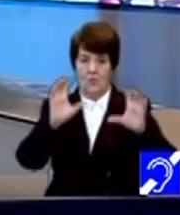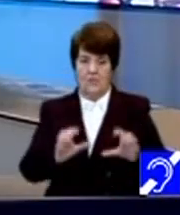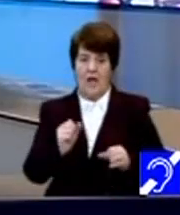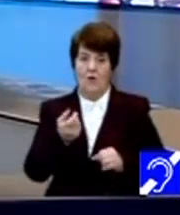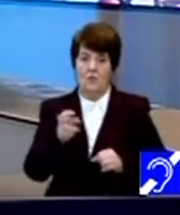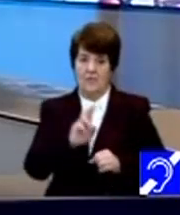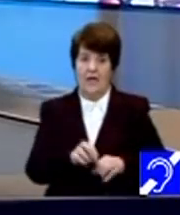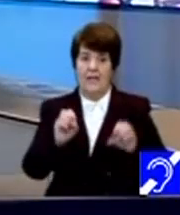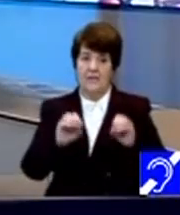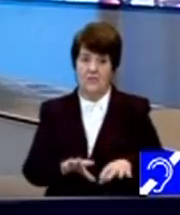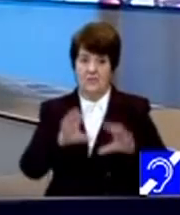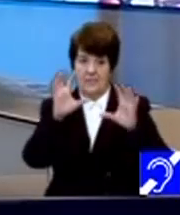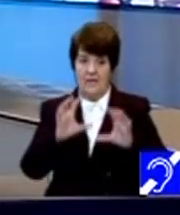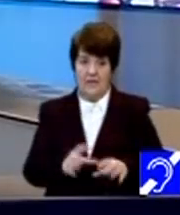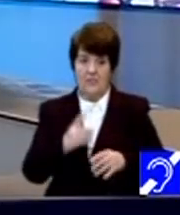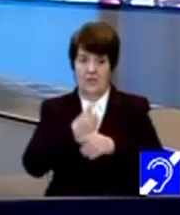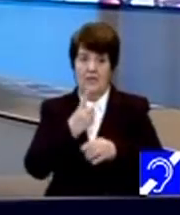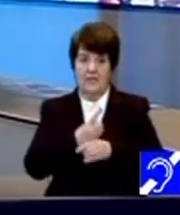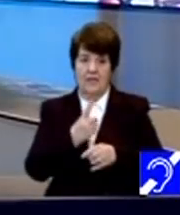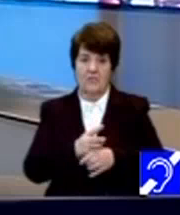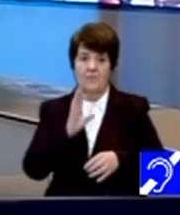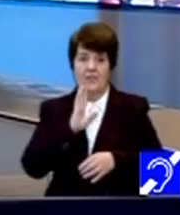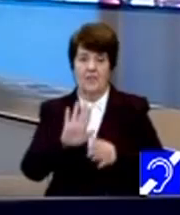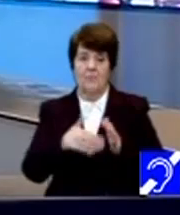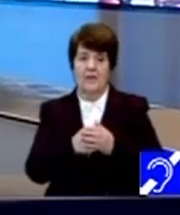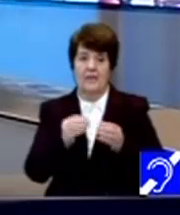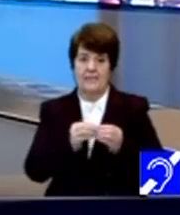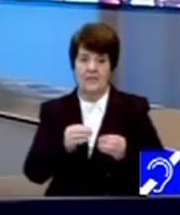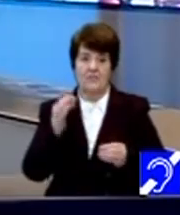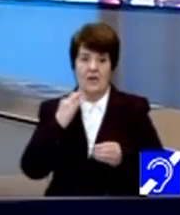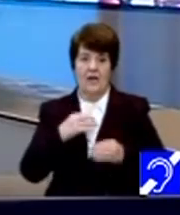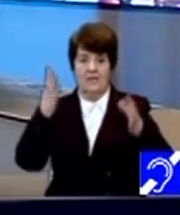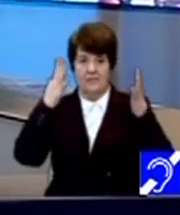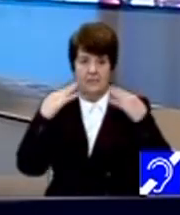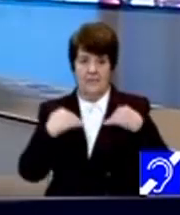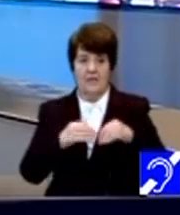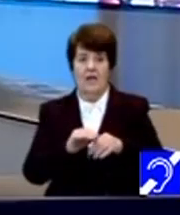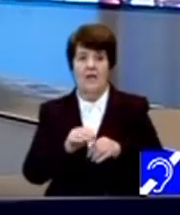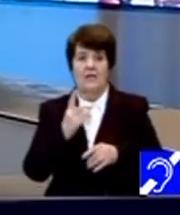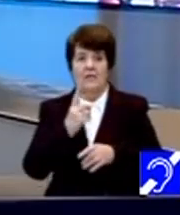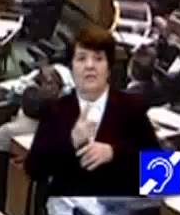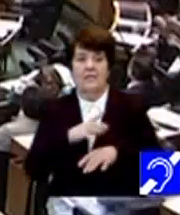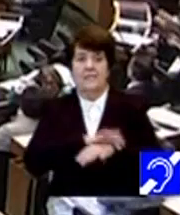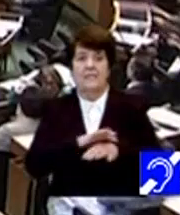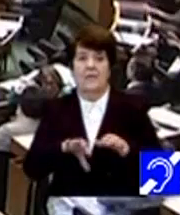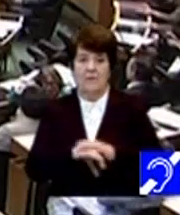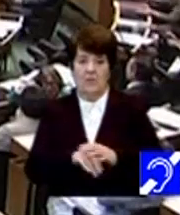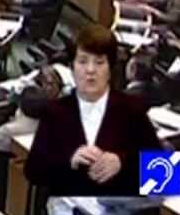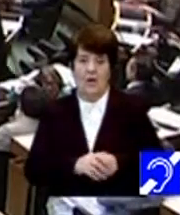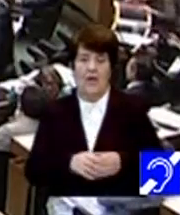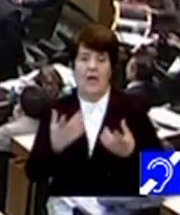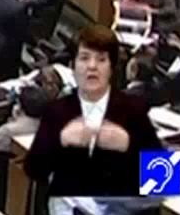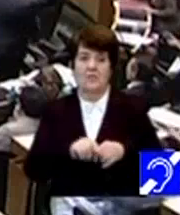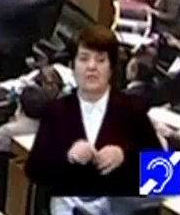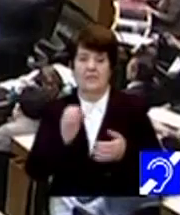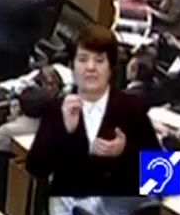Curtea Constituțională din Austria a decis că legea care le interzice fetelor de până la 10 ani să poartă vălul islamic în școală este